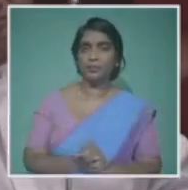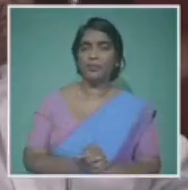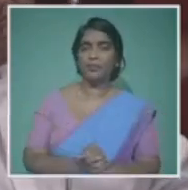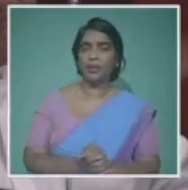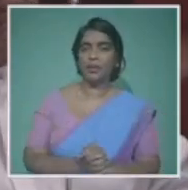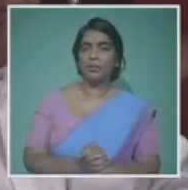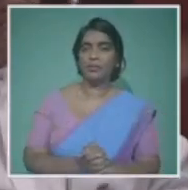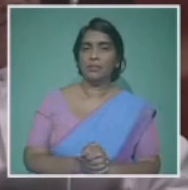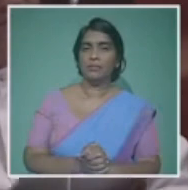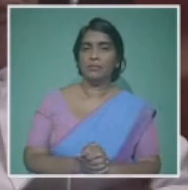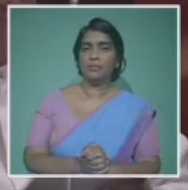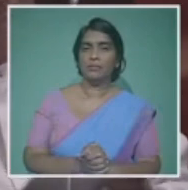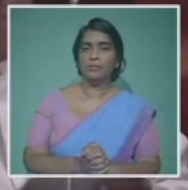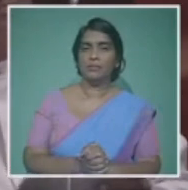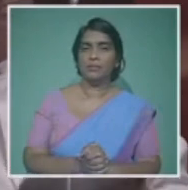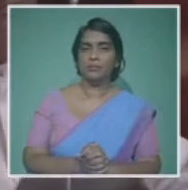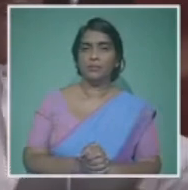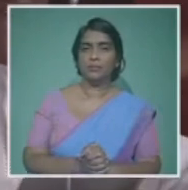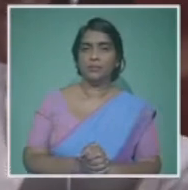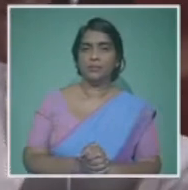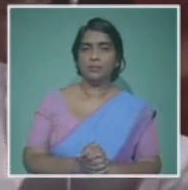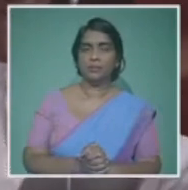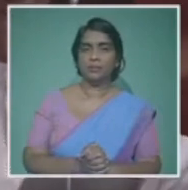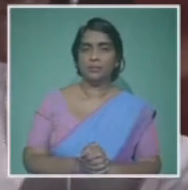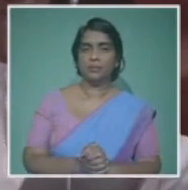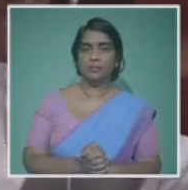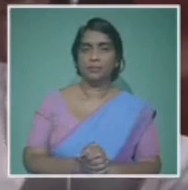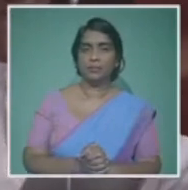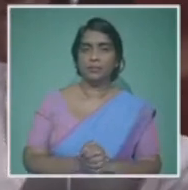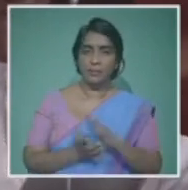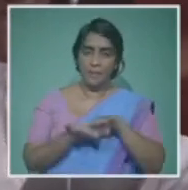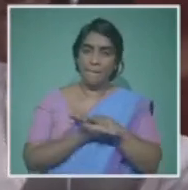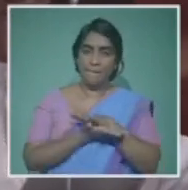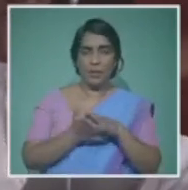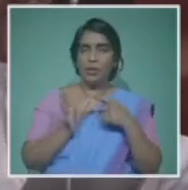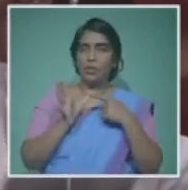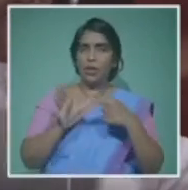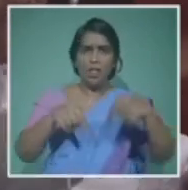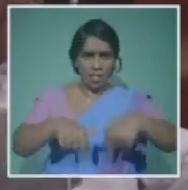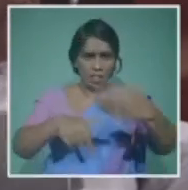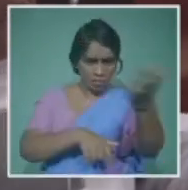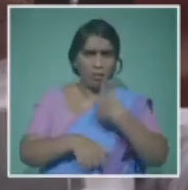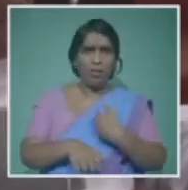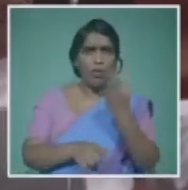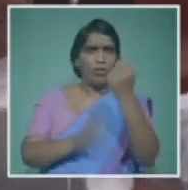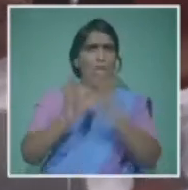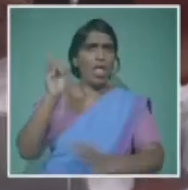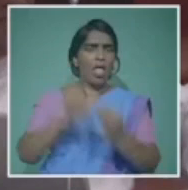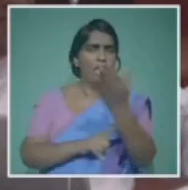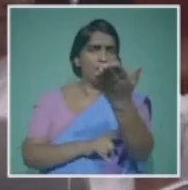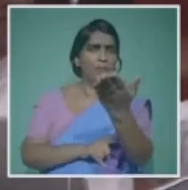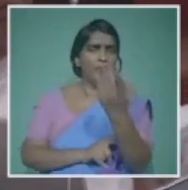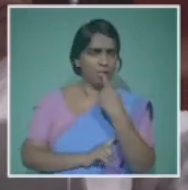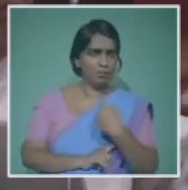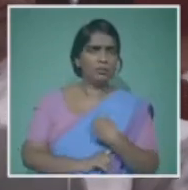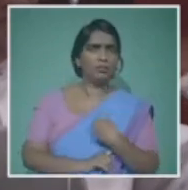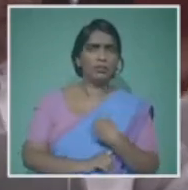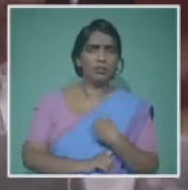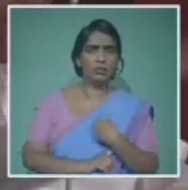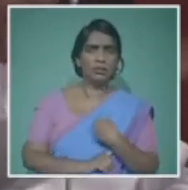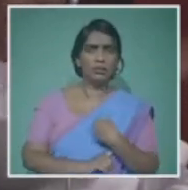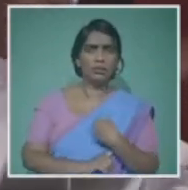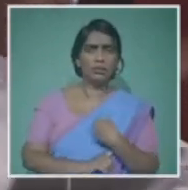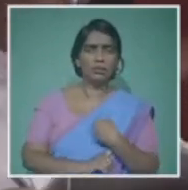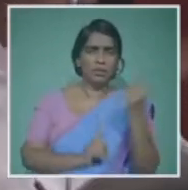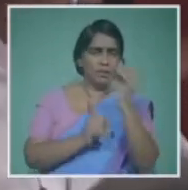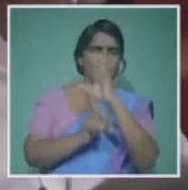පොතේ පෙරලන. ඇදලි පිළිතුරක් ලබා දෙන්නම්. නෑ මට අද දැන් ඕනේ ඔබතුමා මුදල් නැමැතිනේ. ඔව්. දැන් දැන් ඔබතුමා එක පාටම